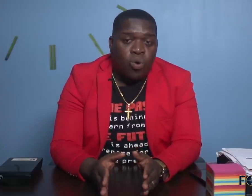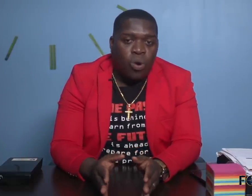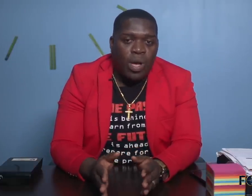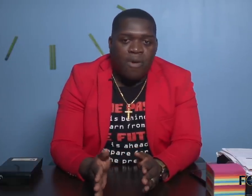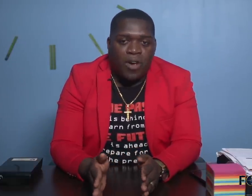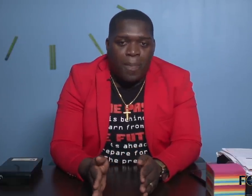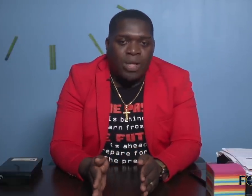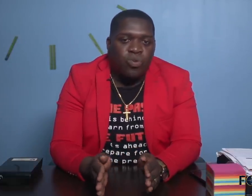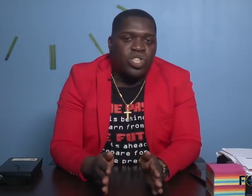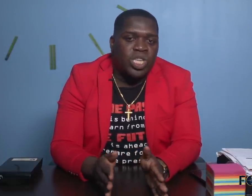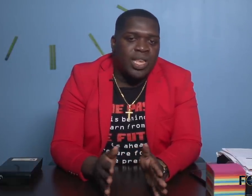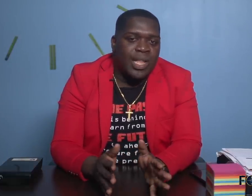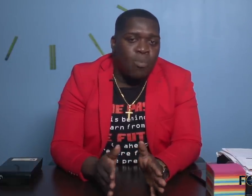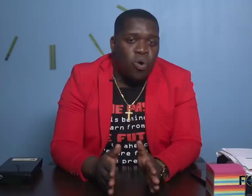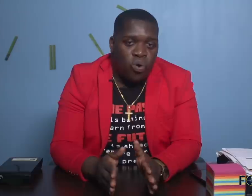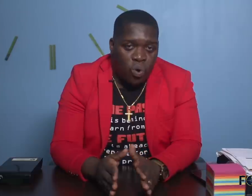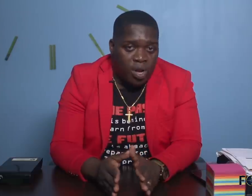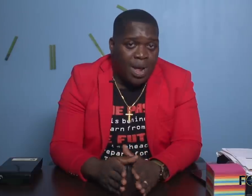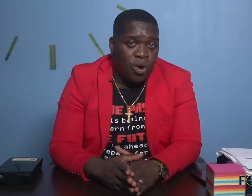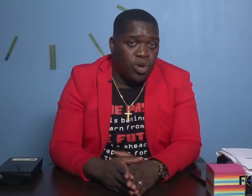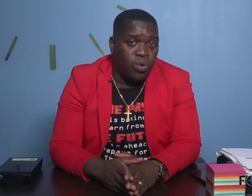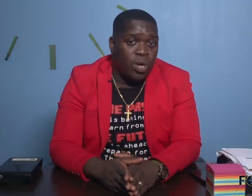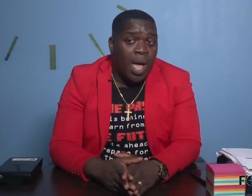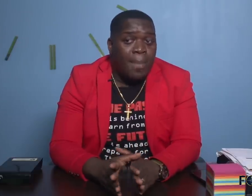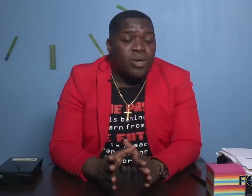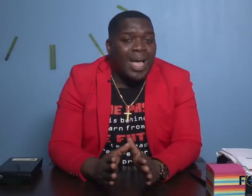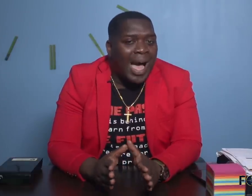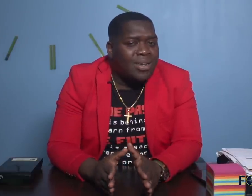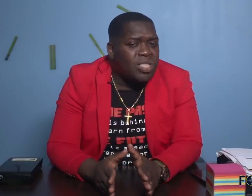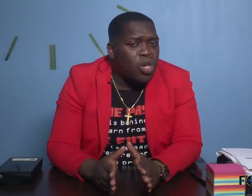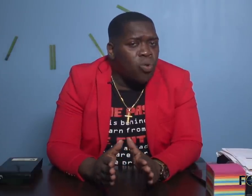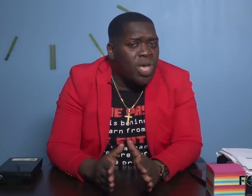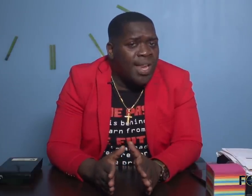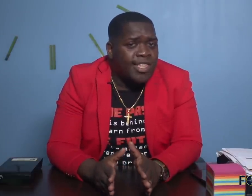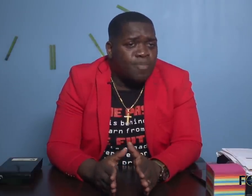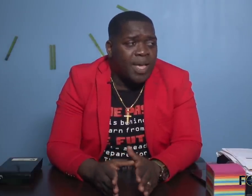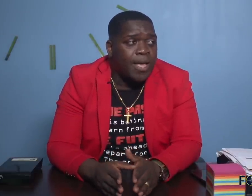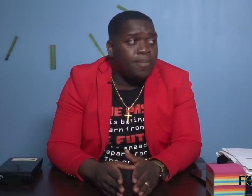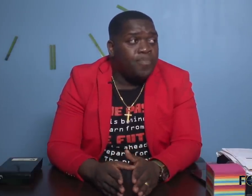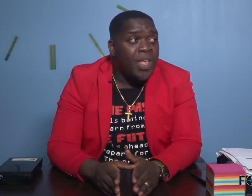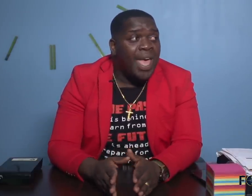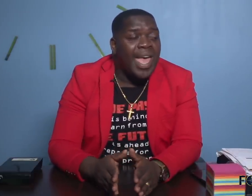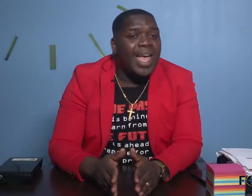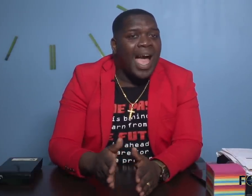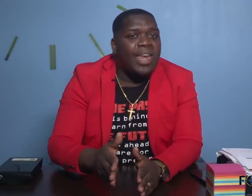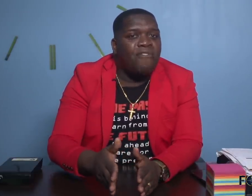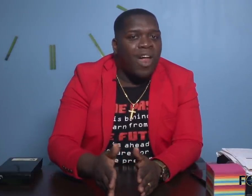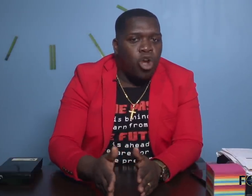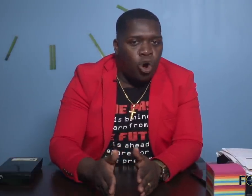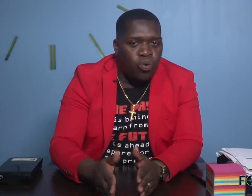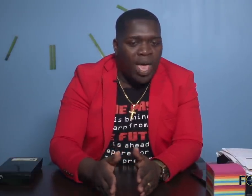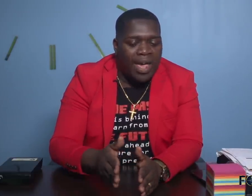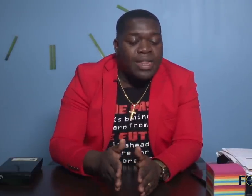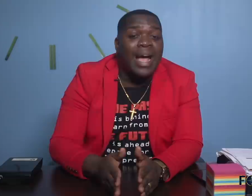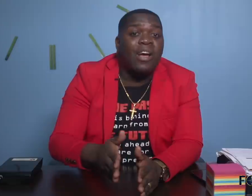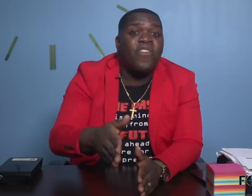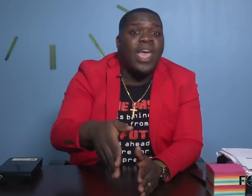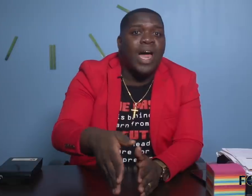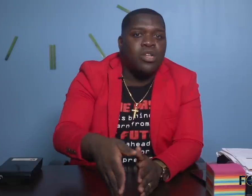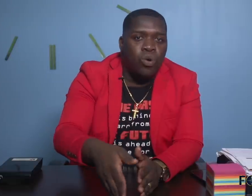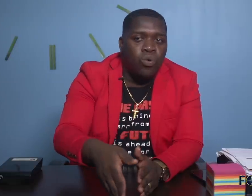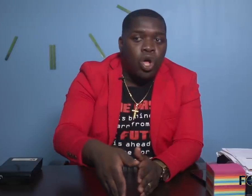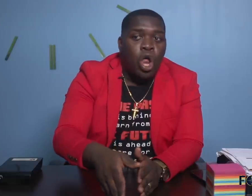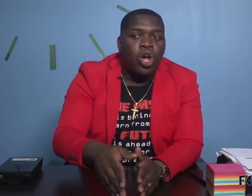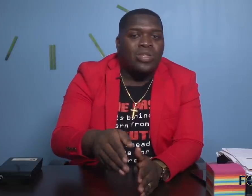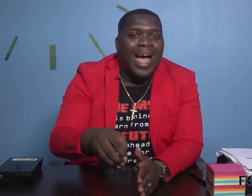e. In verband ku siki di tabo ku kun liba no no. Ma uta haksi ku hile speki. E adepa no du. E daka fi